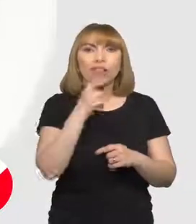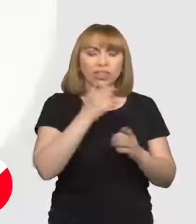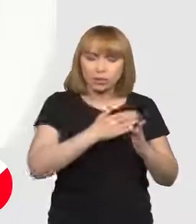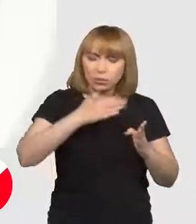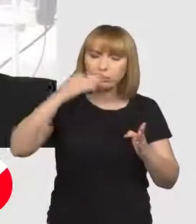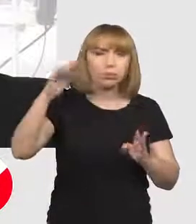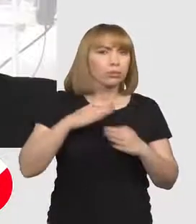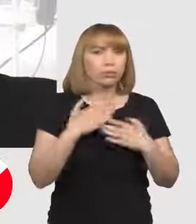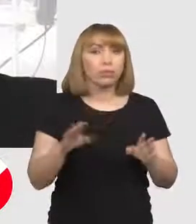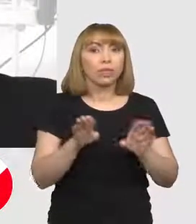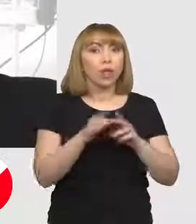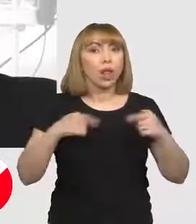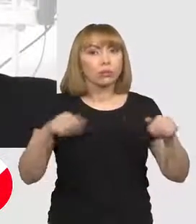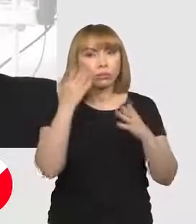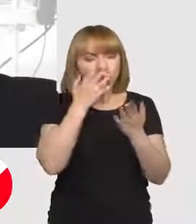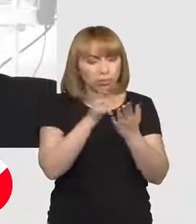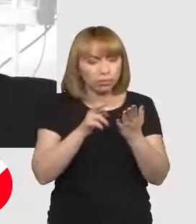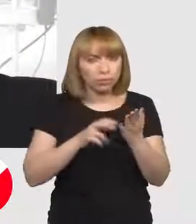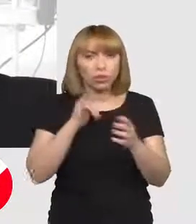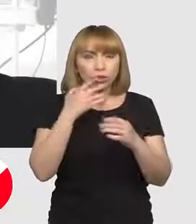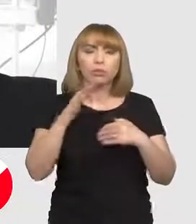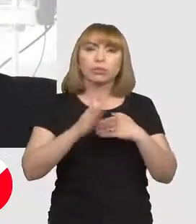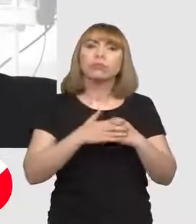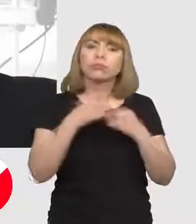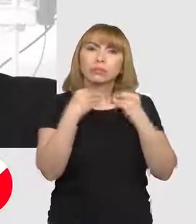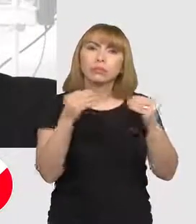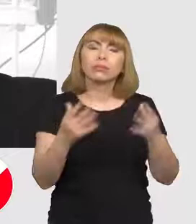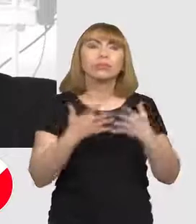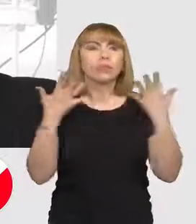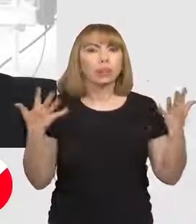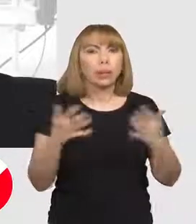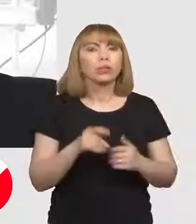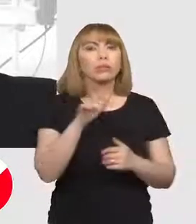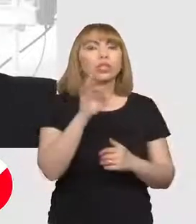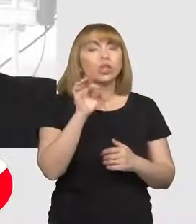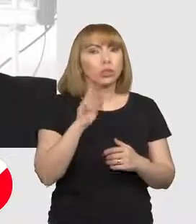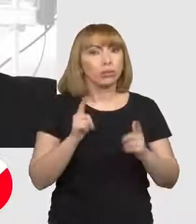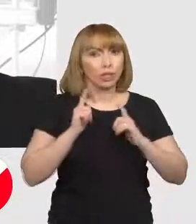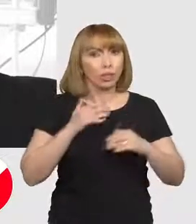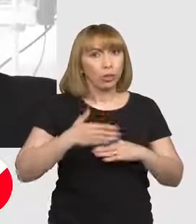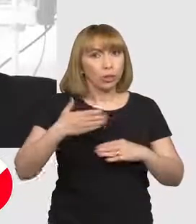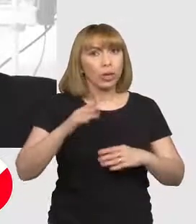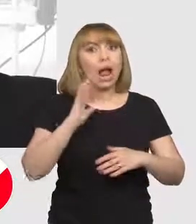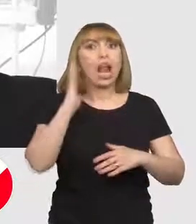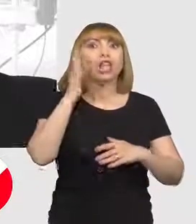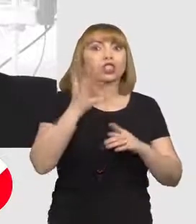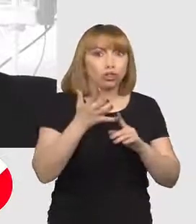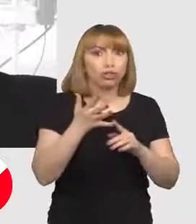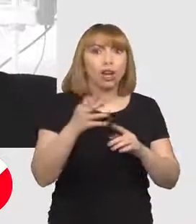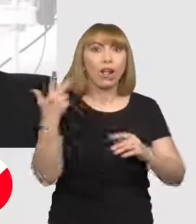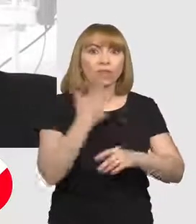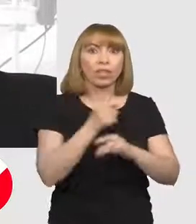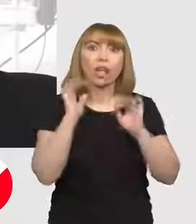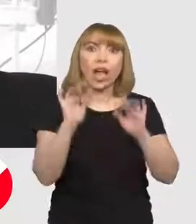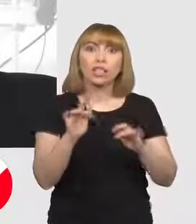colega mea ettore Petre a citit raportul ce se alatura acum mai multe detalii Tara in asteptam in curand la un alt cincilea vaccin